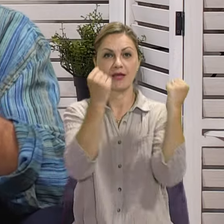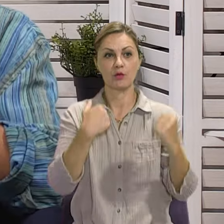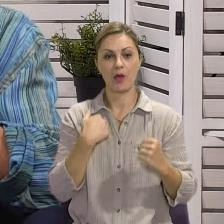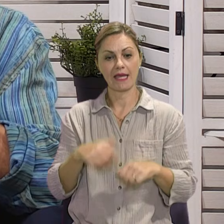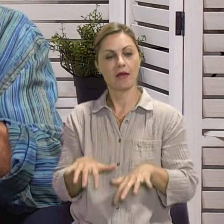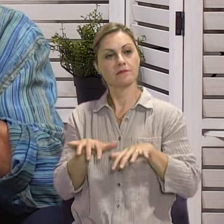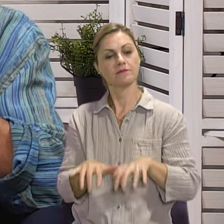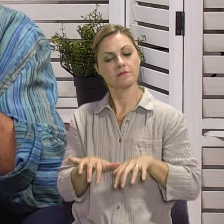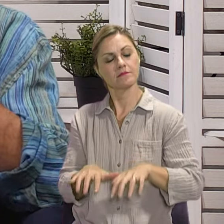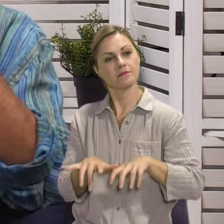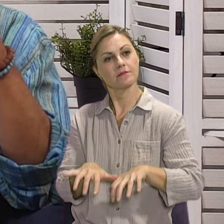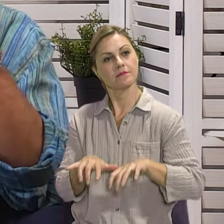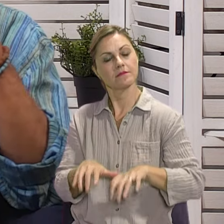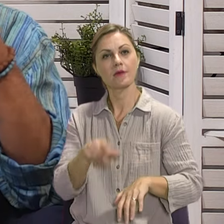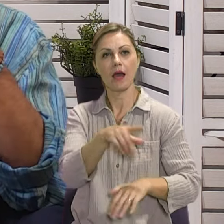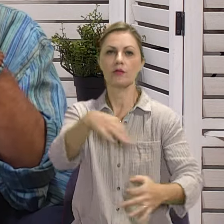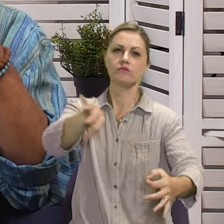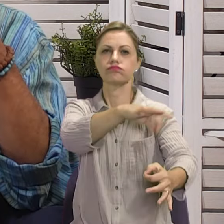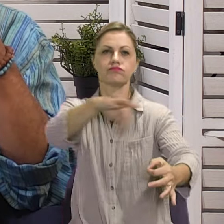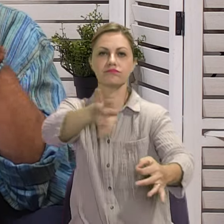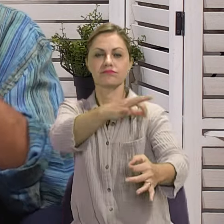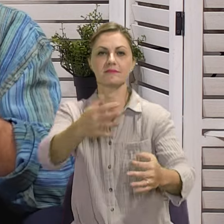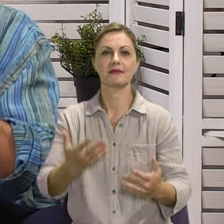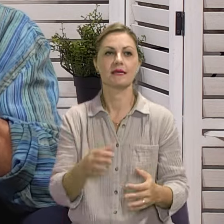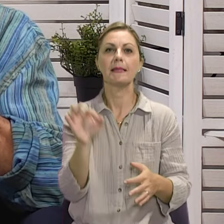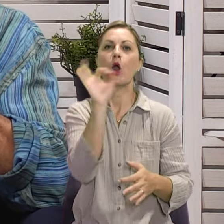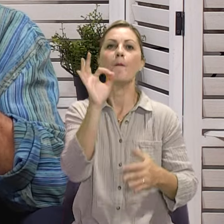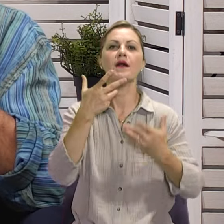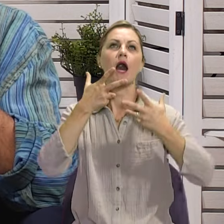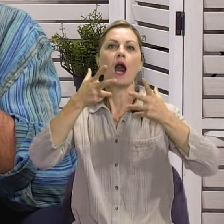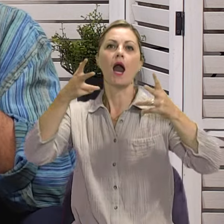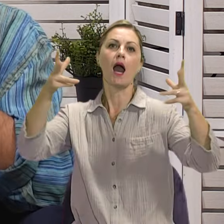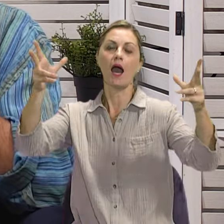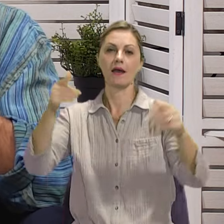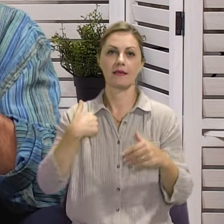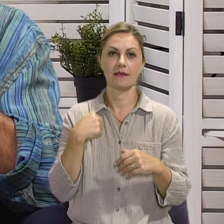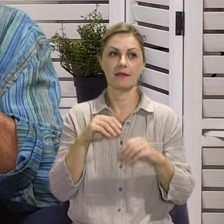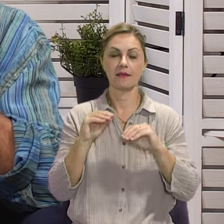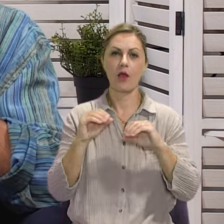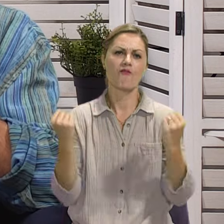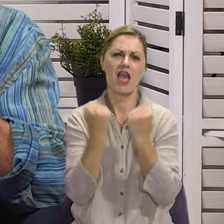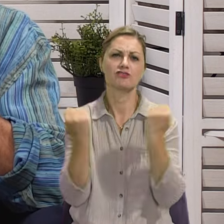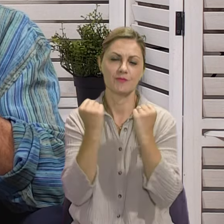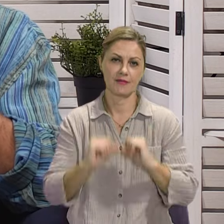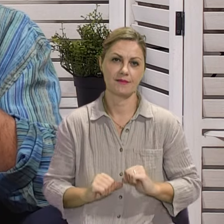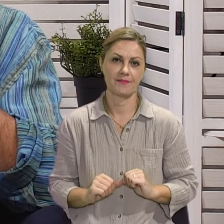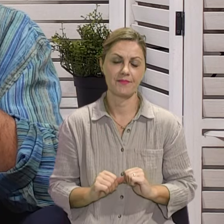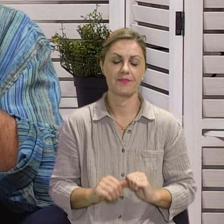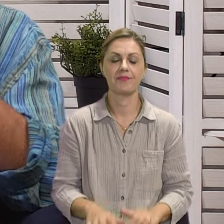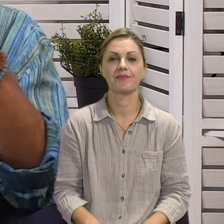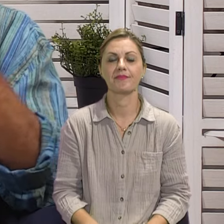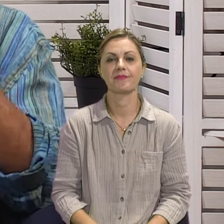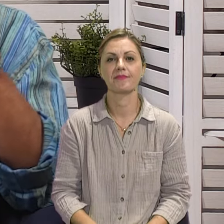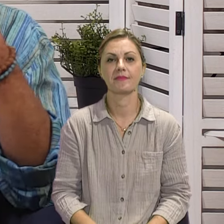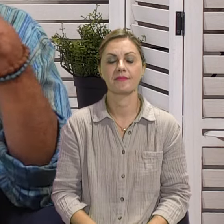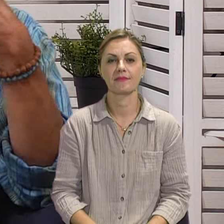studiramo to, onda, ali vremenom sam malo, sad ne bi baš išao pratiti